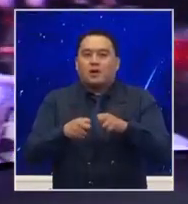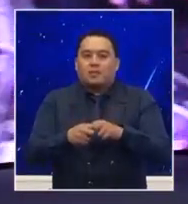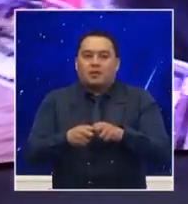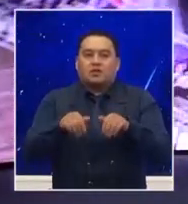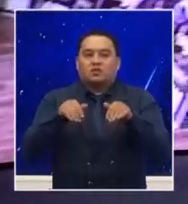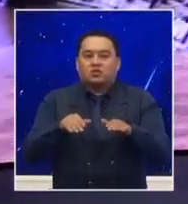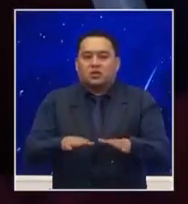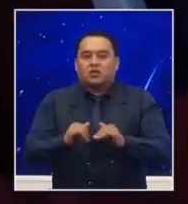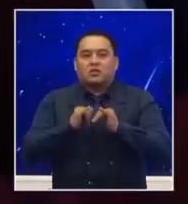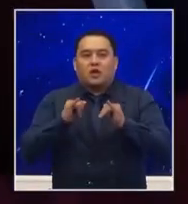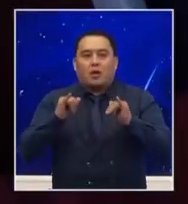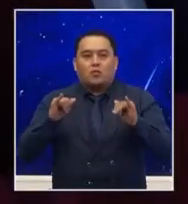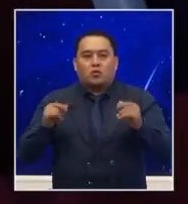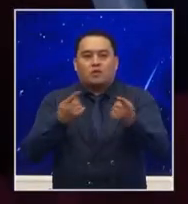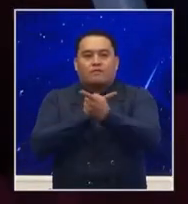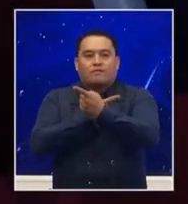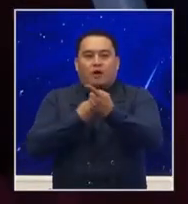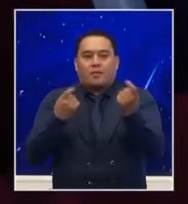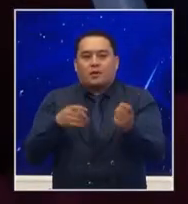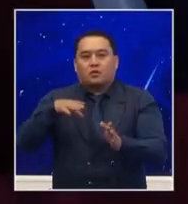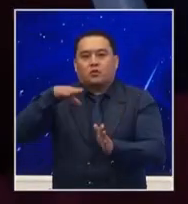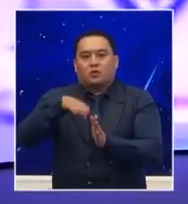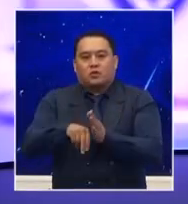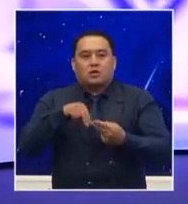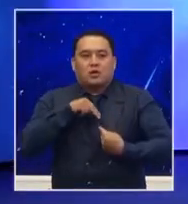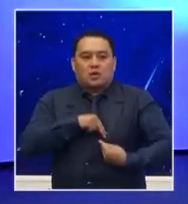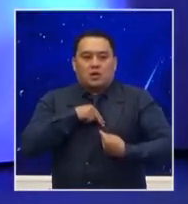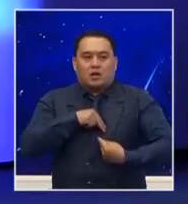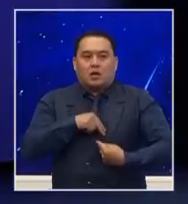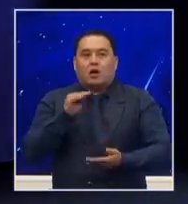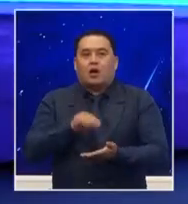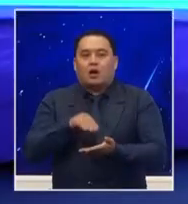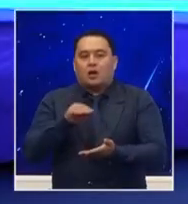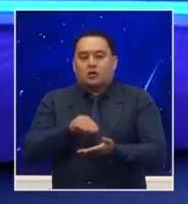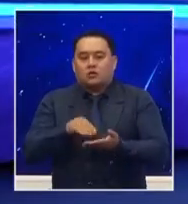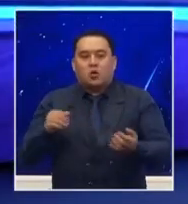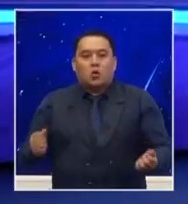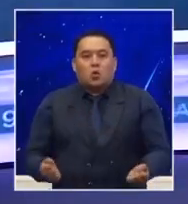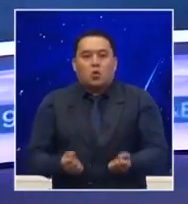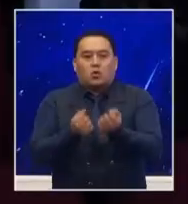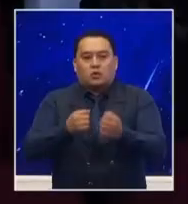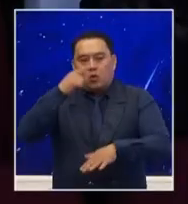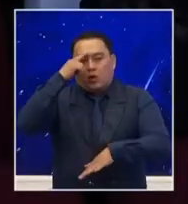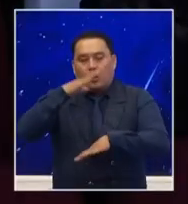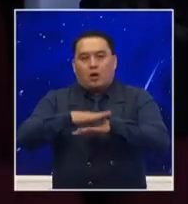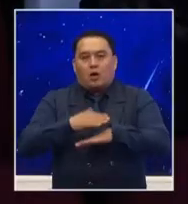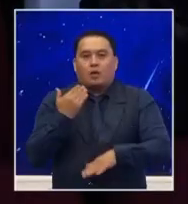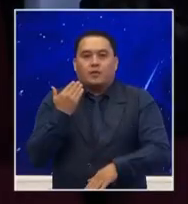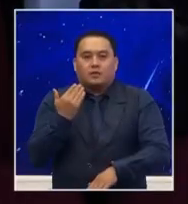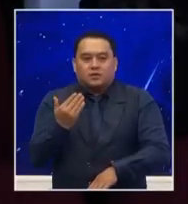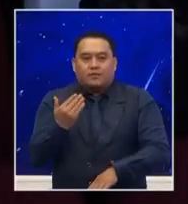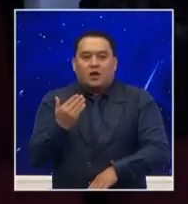көтеріп, аймақ дамуында ақпараттық үлес қосқандар еңбегін лайықты бағалау. Қолдаушысы облыс әкімі Амандық